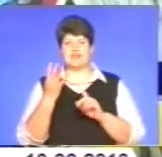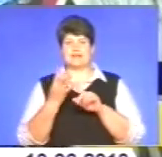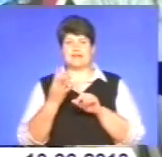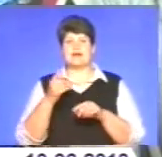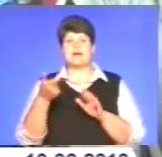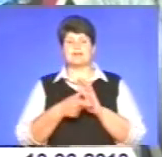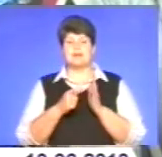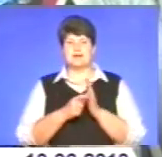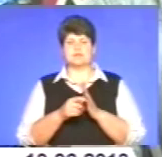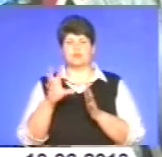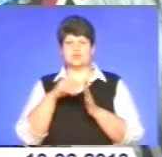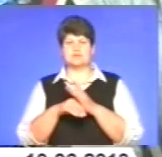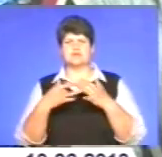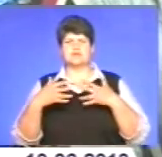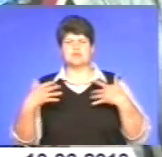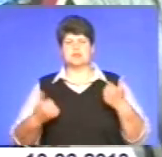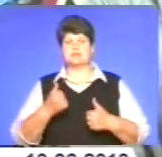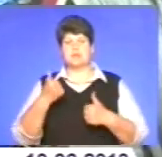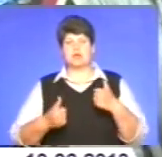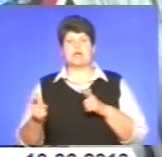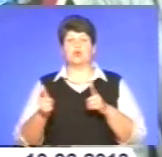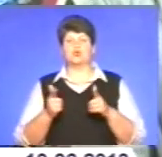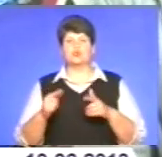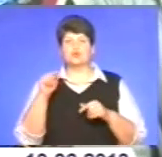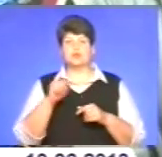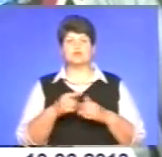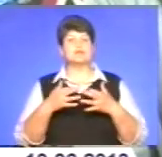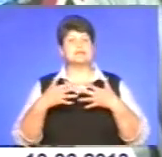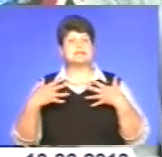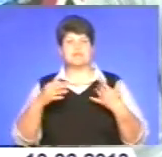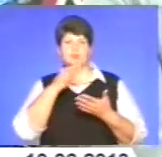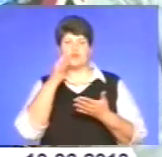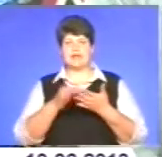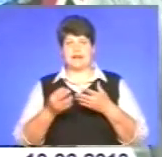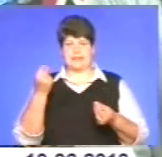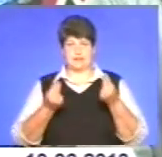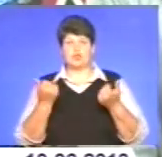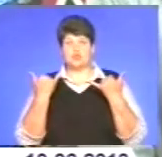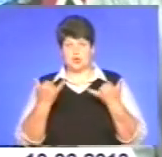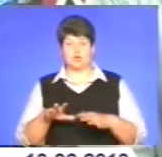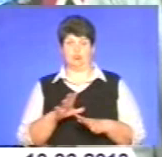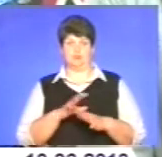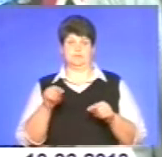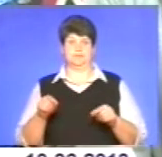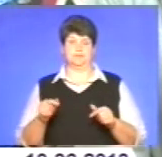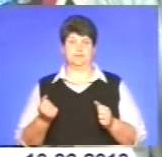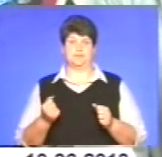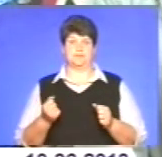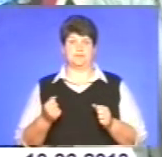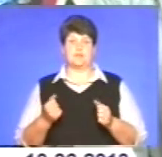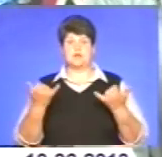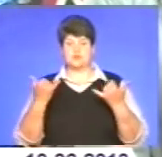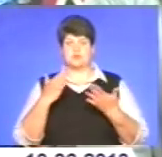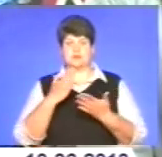включаються в різноманітні змагання, які готують їх до найвідповідальніших ігор, які от саме сьогодні і відбуваються. Сьогодні